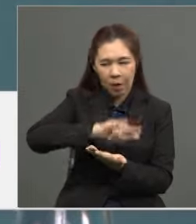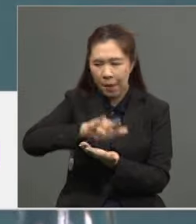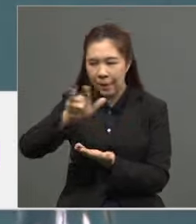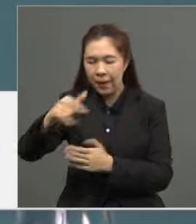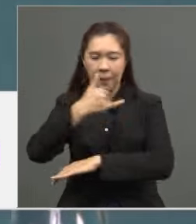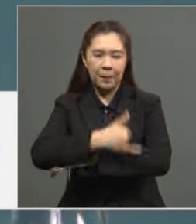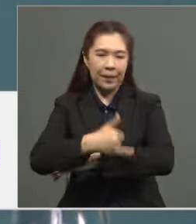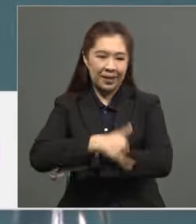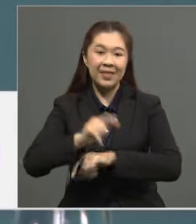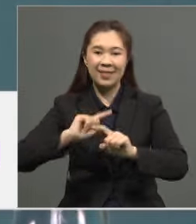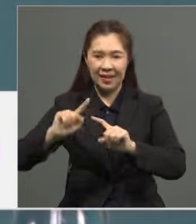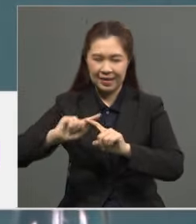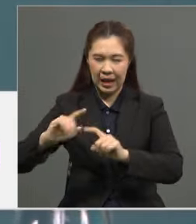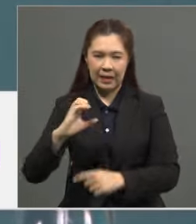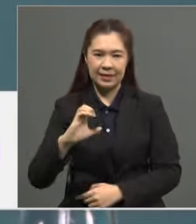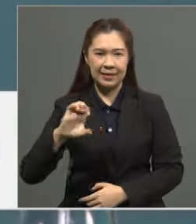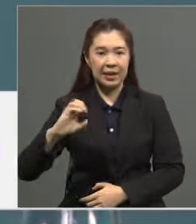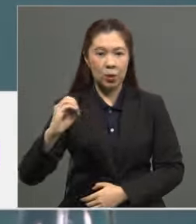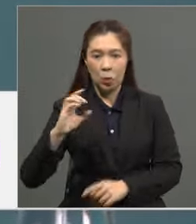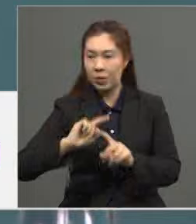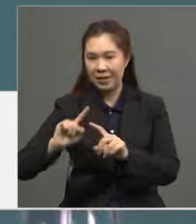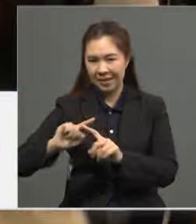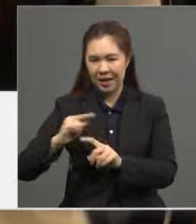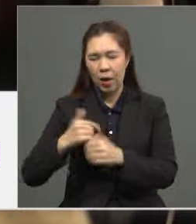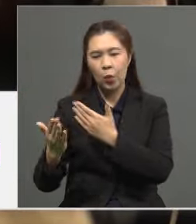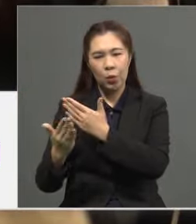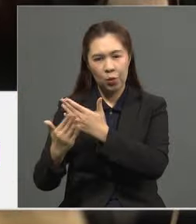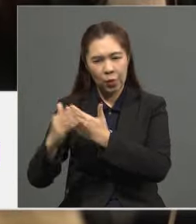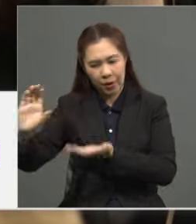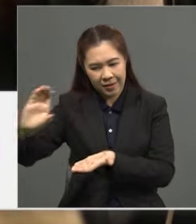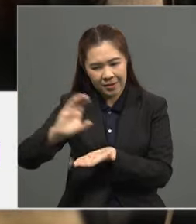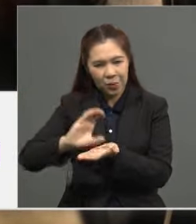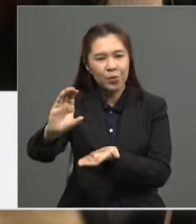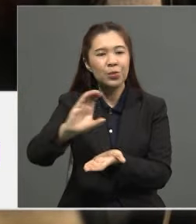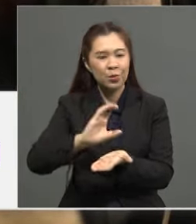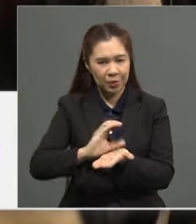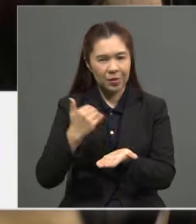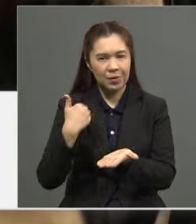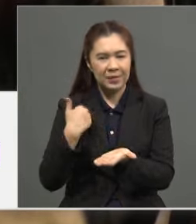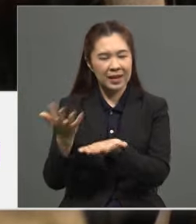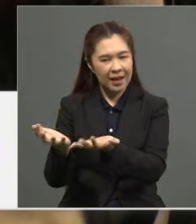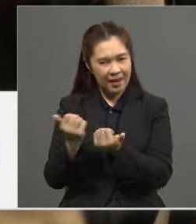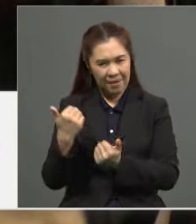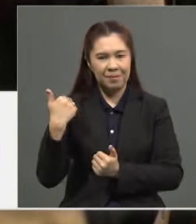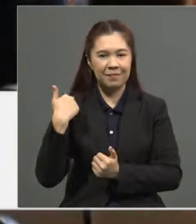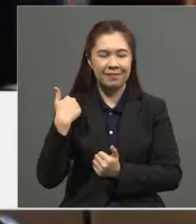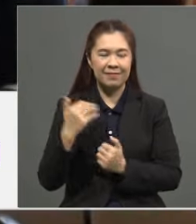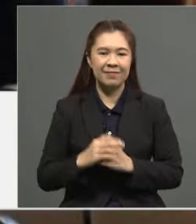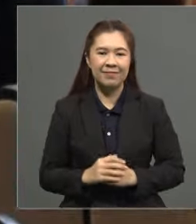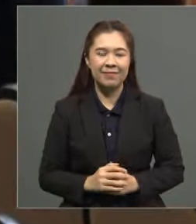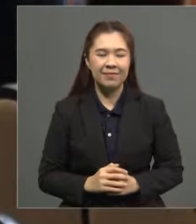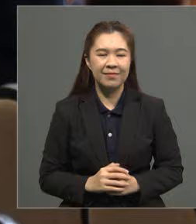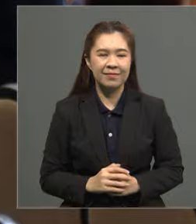นะคะรวมถึง CEO ต่างๆให้เข้ามาลงทุนในประเทศไทยเพิ่มขึ้นซึ่งก็ได้รับการตอบรับที่ดีค่ะ